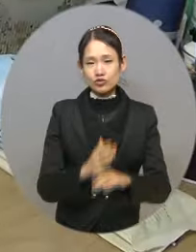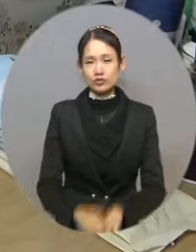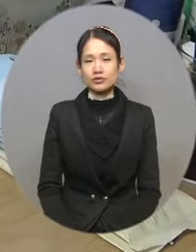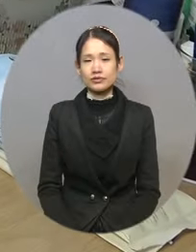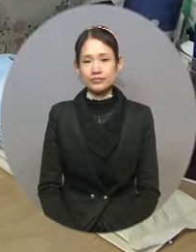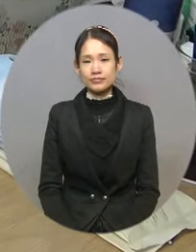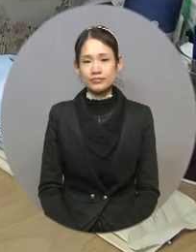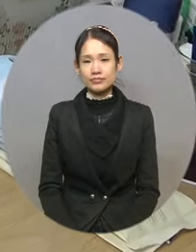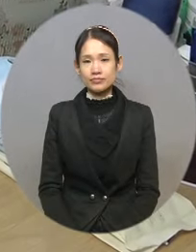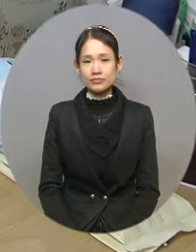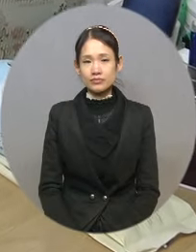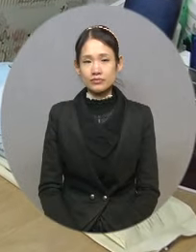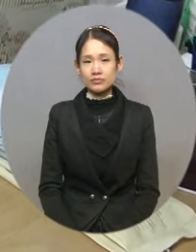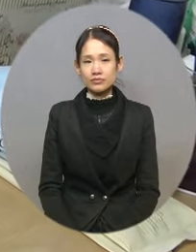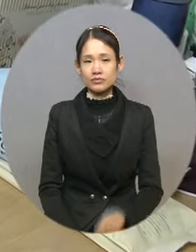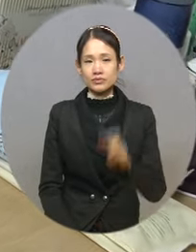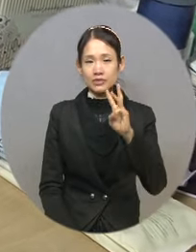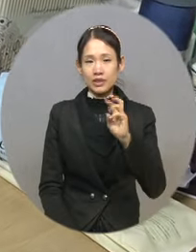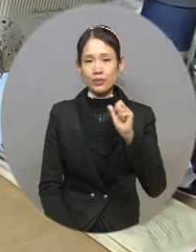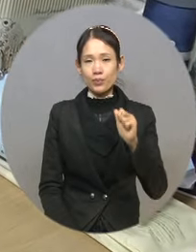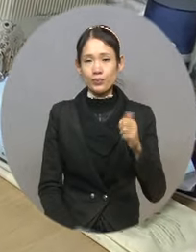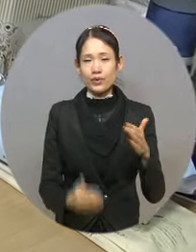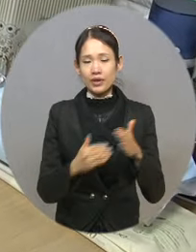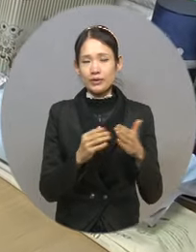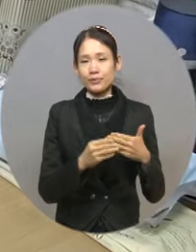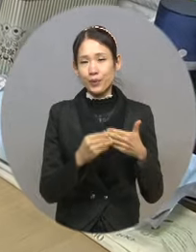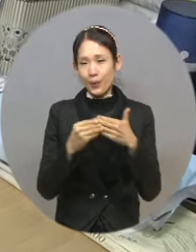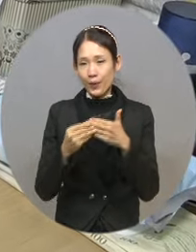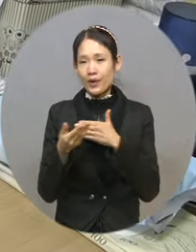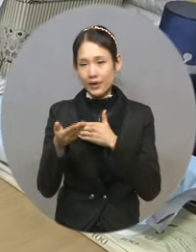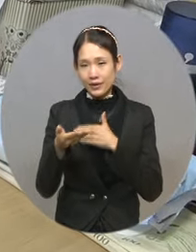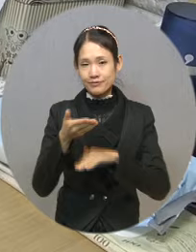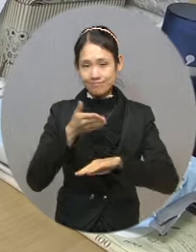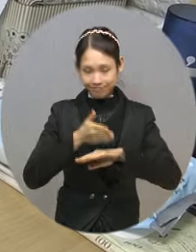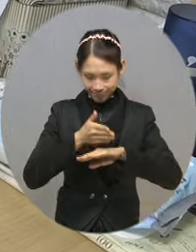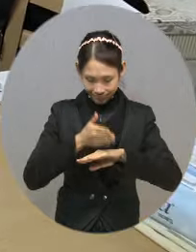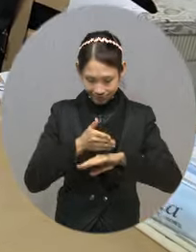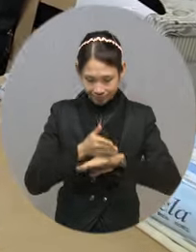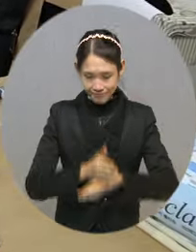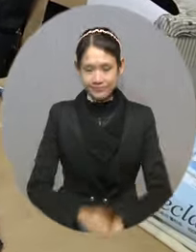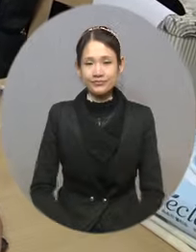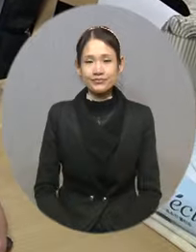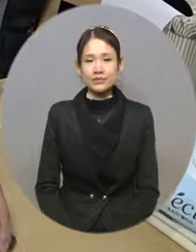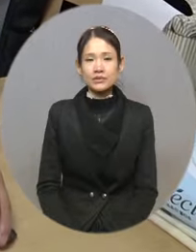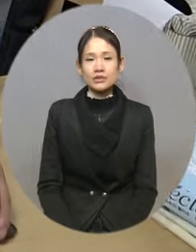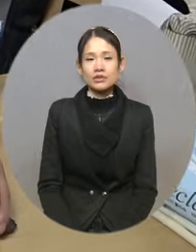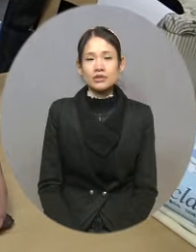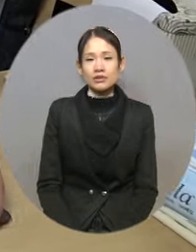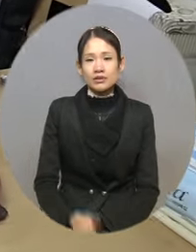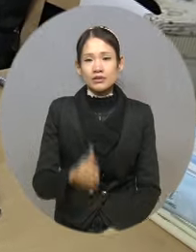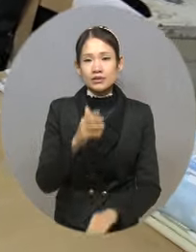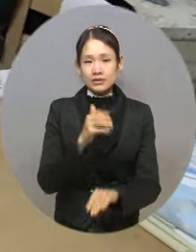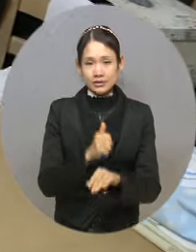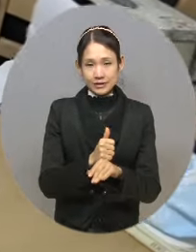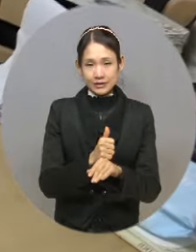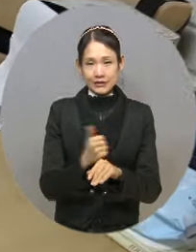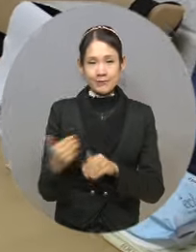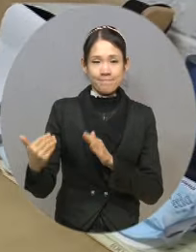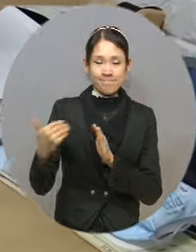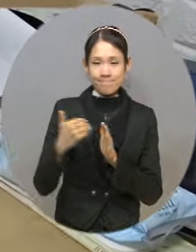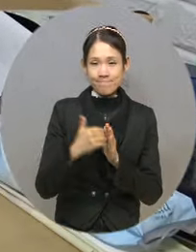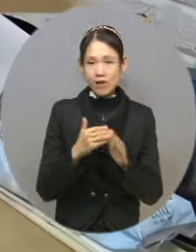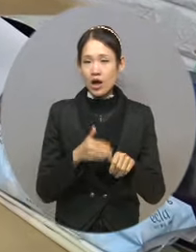네, 35분까지 모시러 가겠습니다. 네, 감사합니다. 네, 감사합니다. 네, 감사합니다. 네, 드디어 배차됐네요. 네,